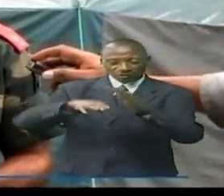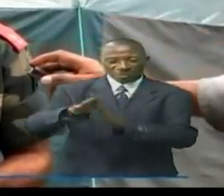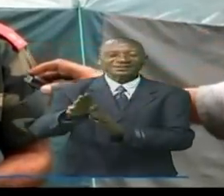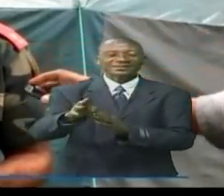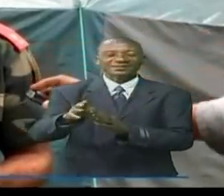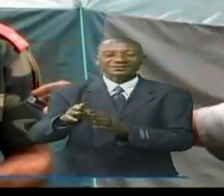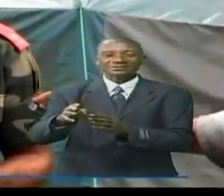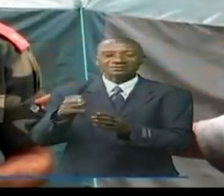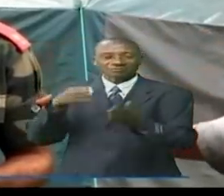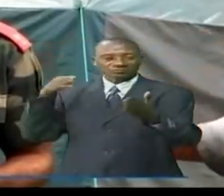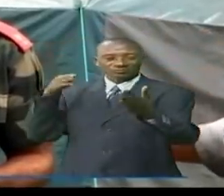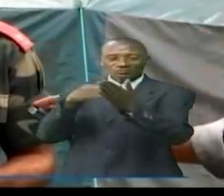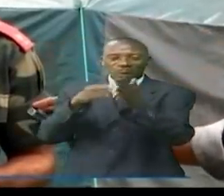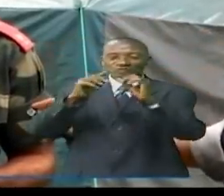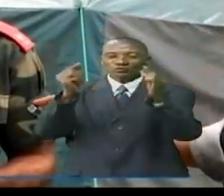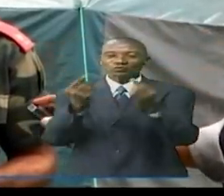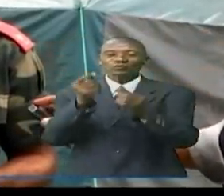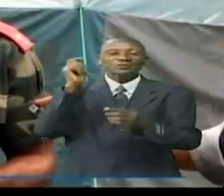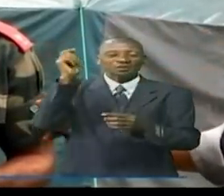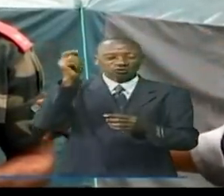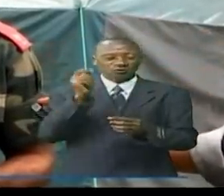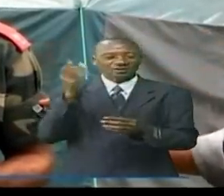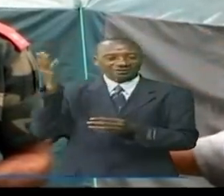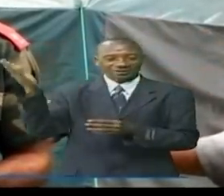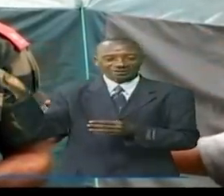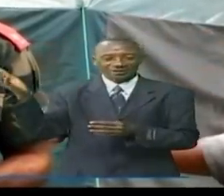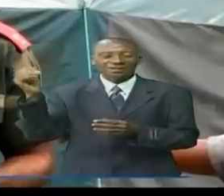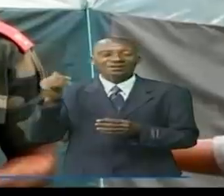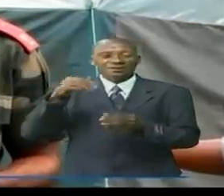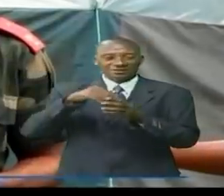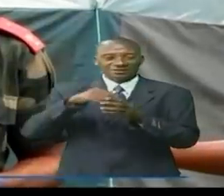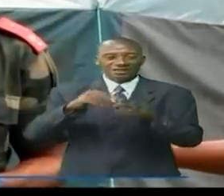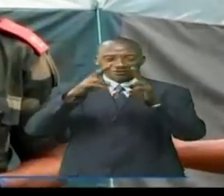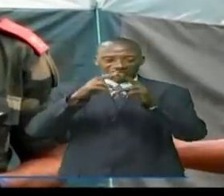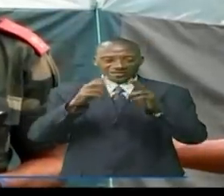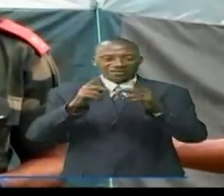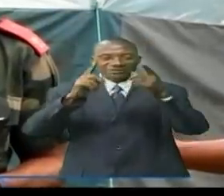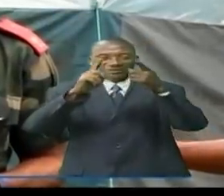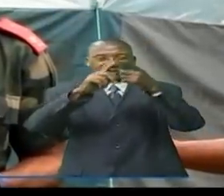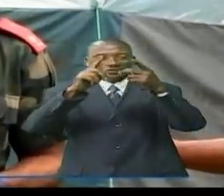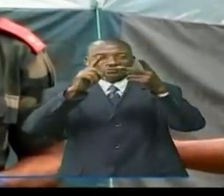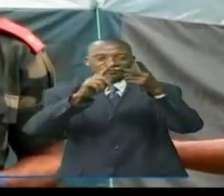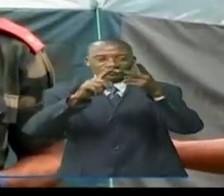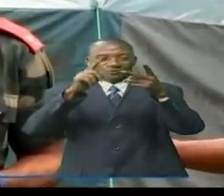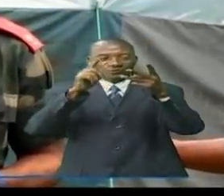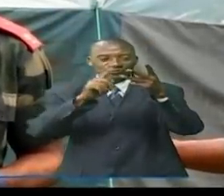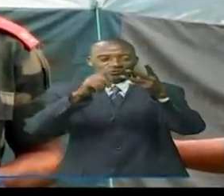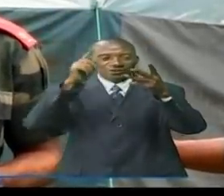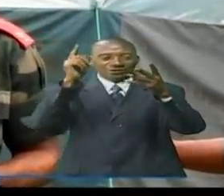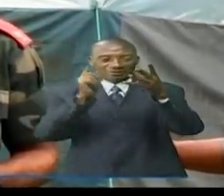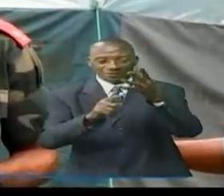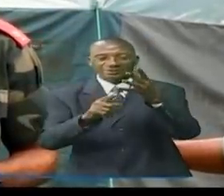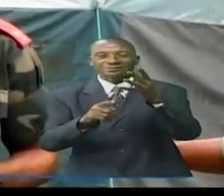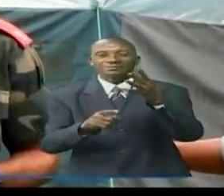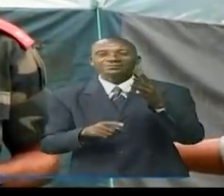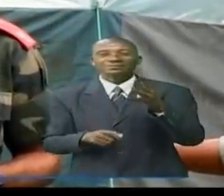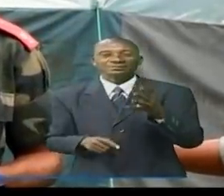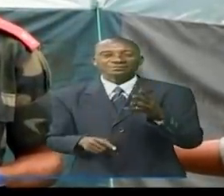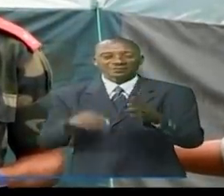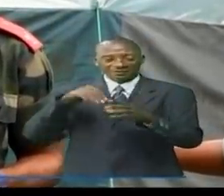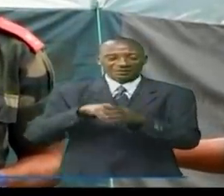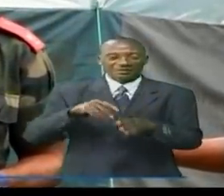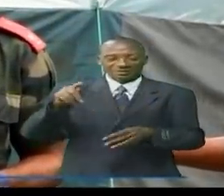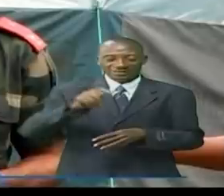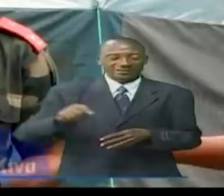FARDC, des Bougoussa, Kinyamahura, Wambeo, Tchéa 1 et Tchéa 2 dans le territoire